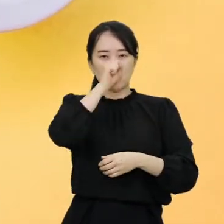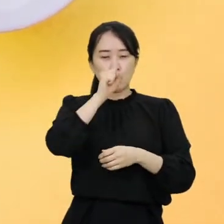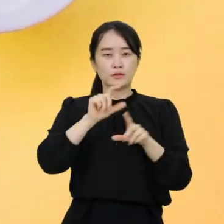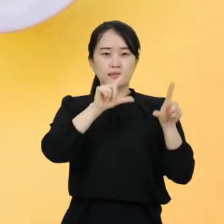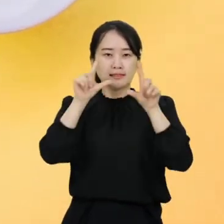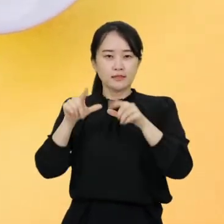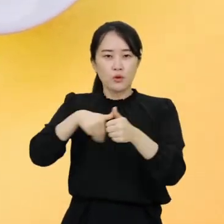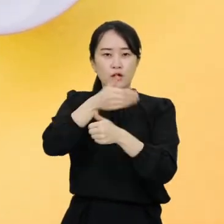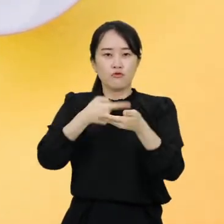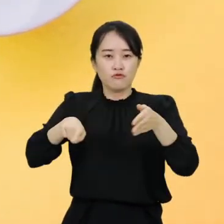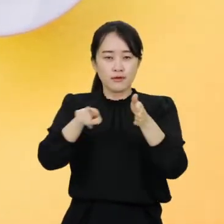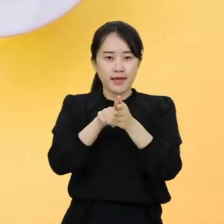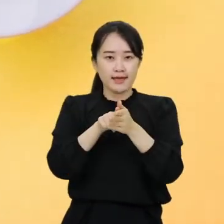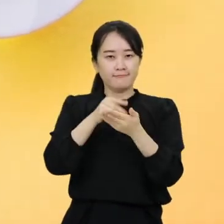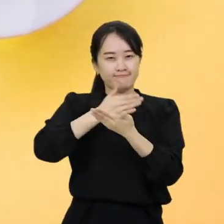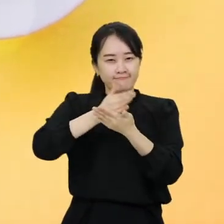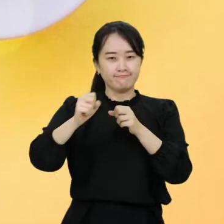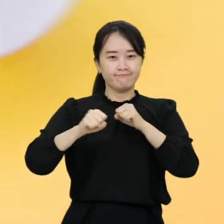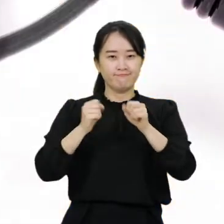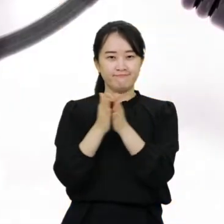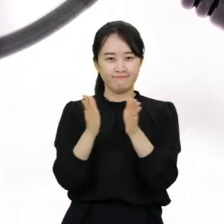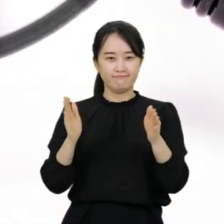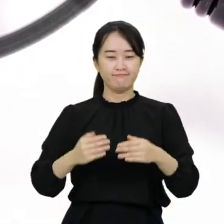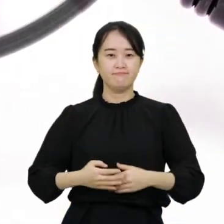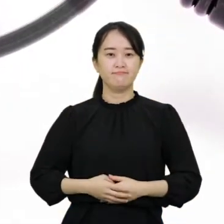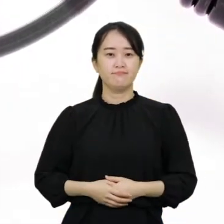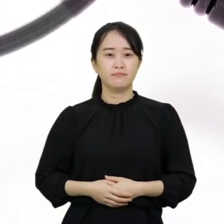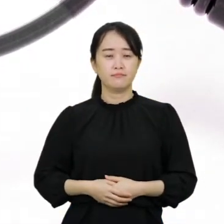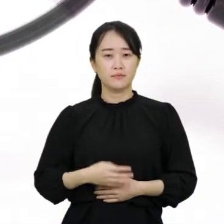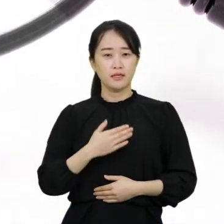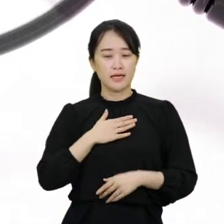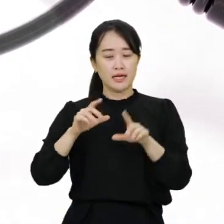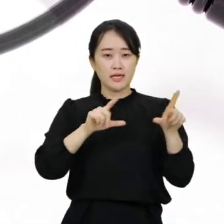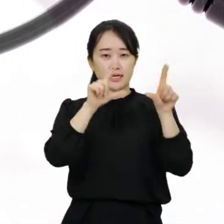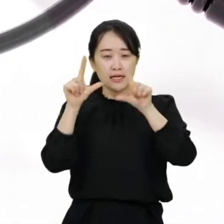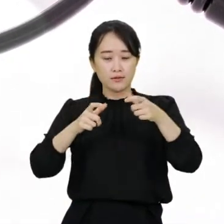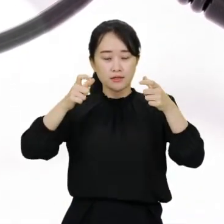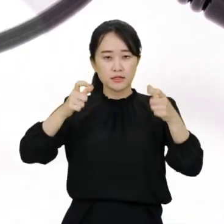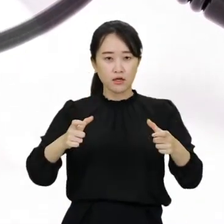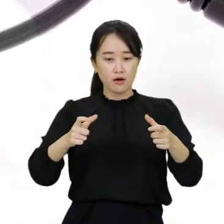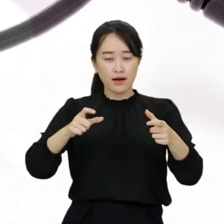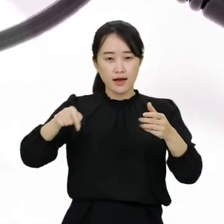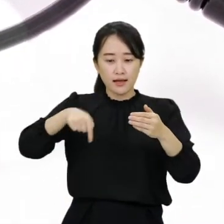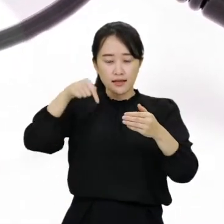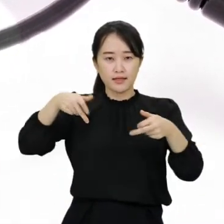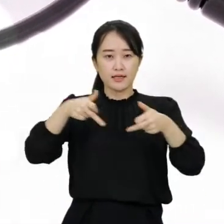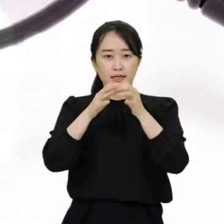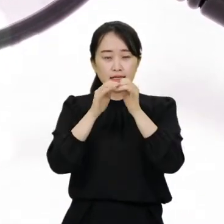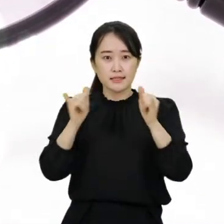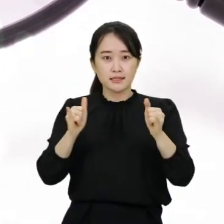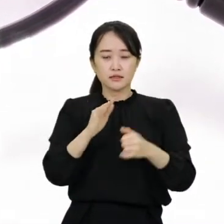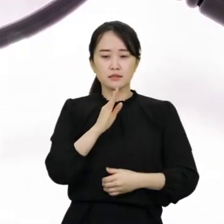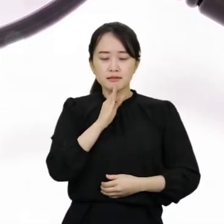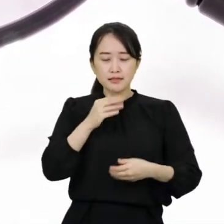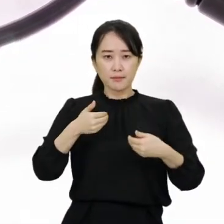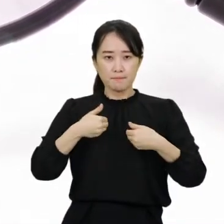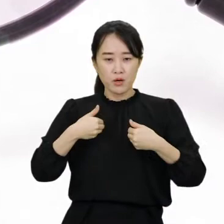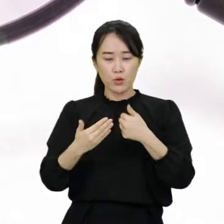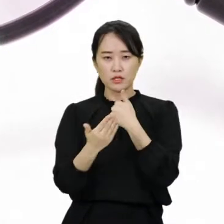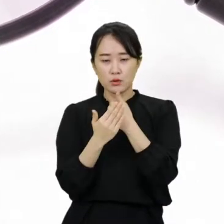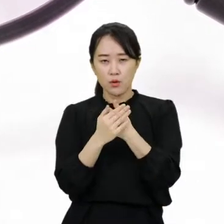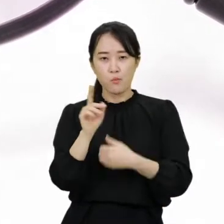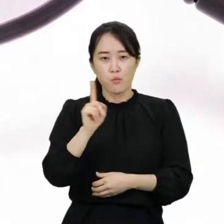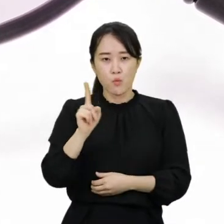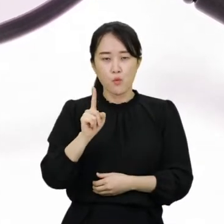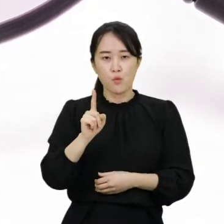만들기 위해 다양한 캠페인을 벌였어요. 제가 살고 있는 지역사회에서 장애인들에게 실질적으로 필요한 지원이